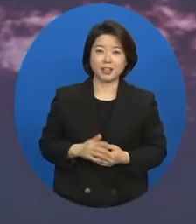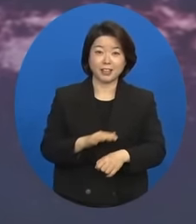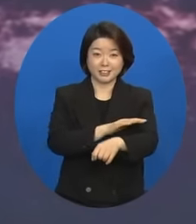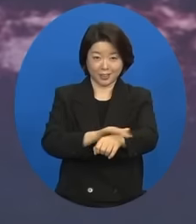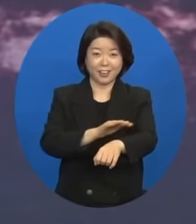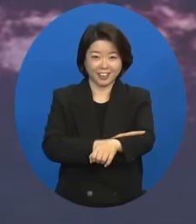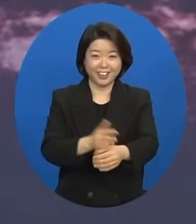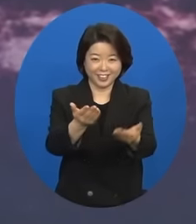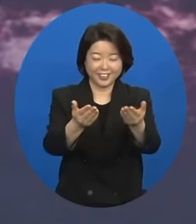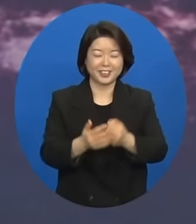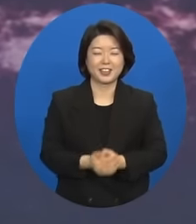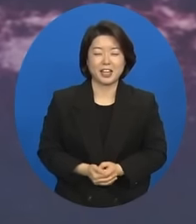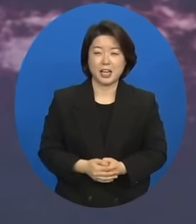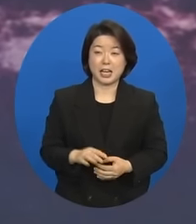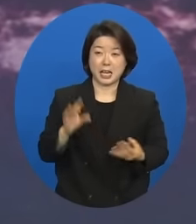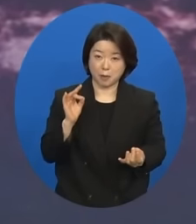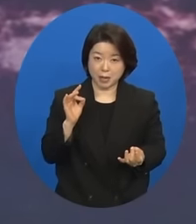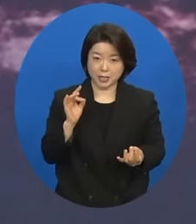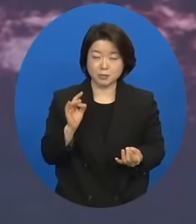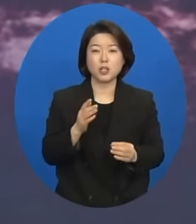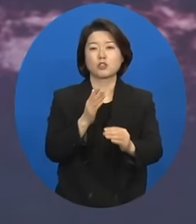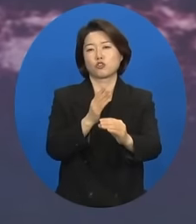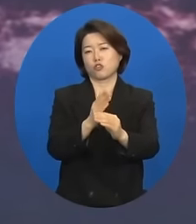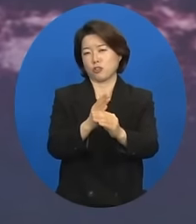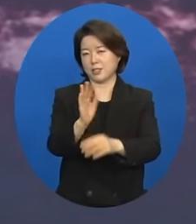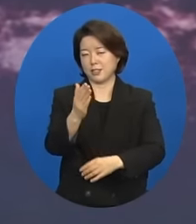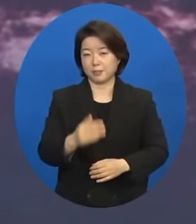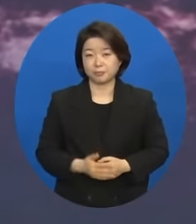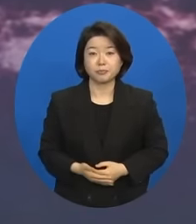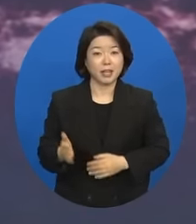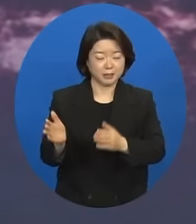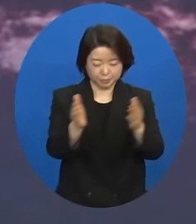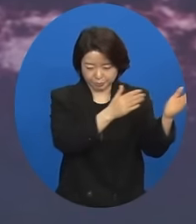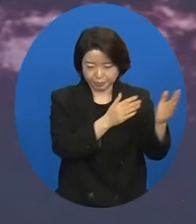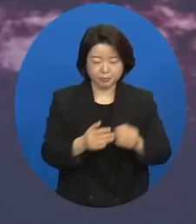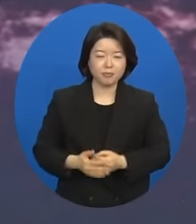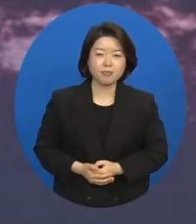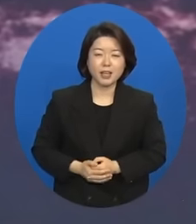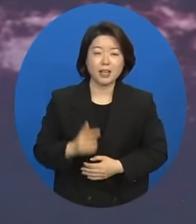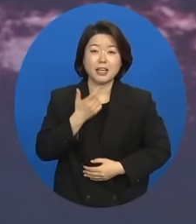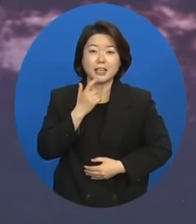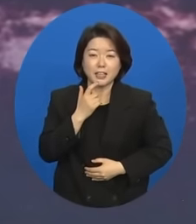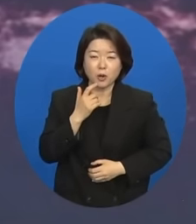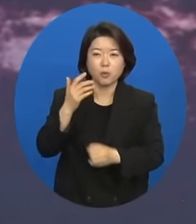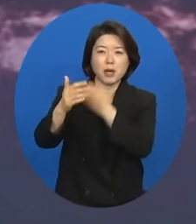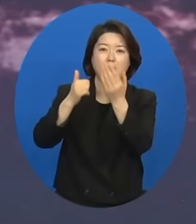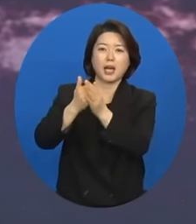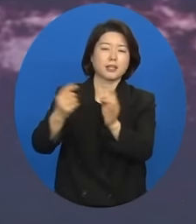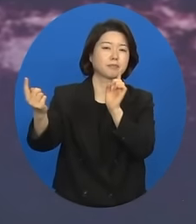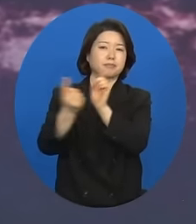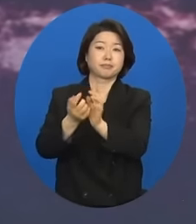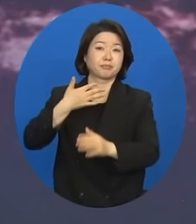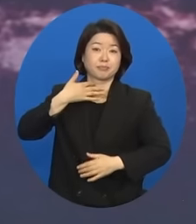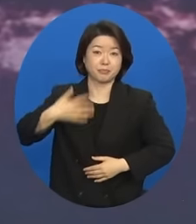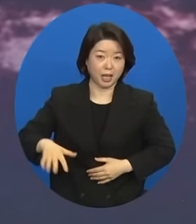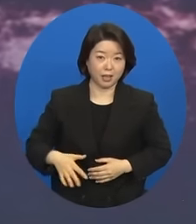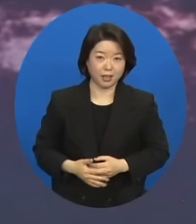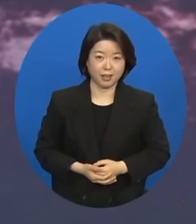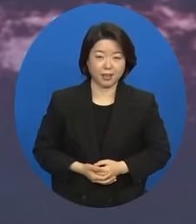겁니다네 가만히 있으면 중간이라도 가는데요 어쨌든 야곱은 하나님을 만난 적이 없습니다